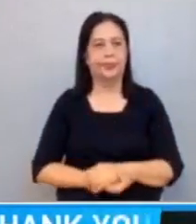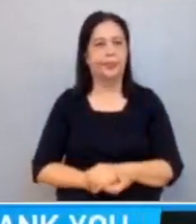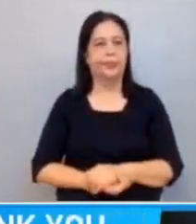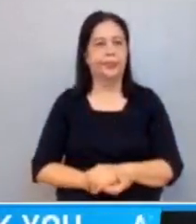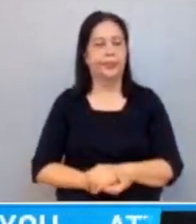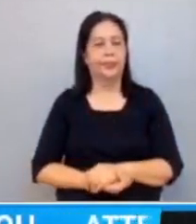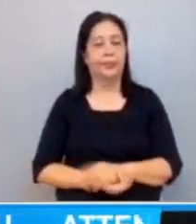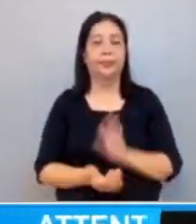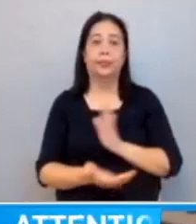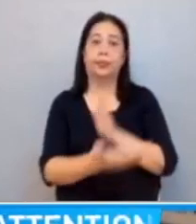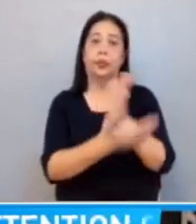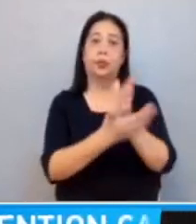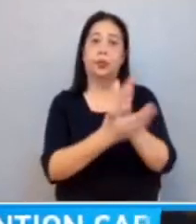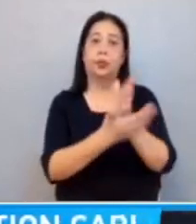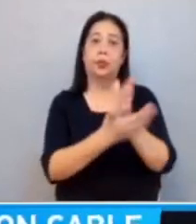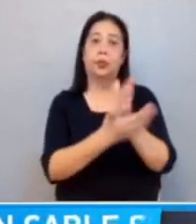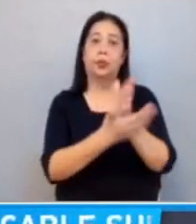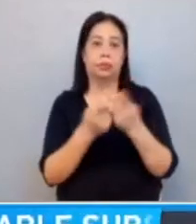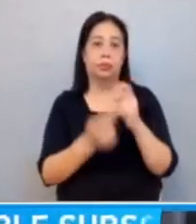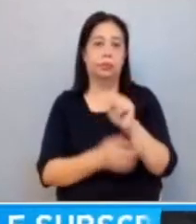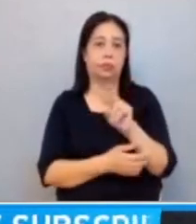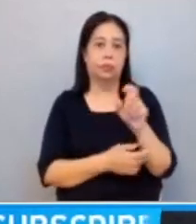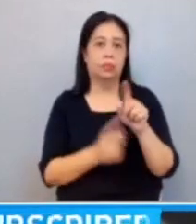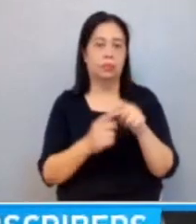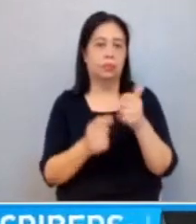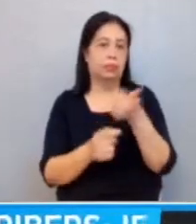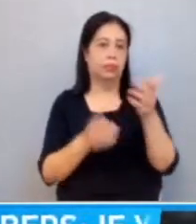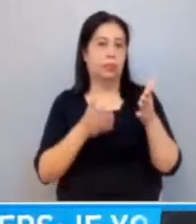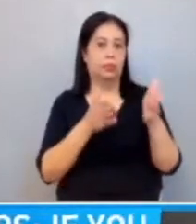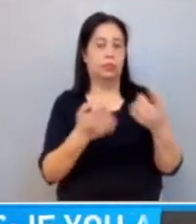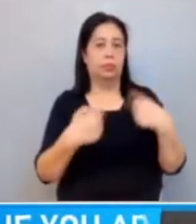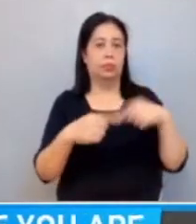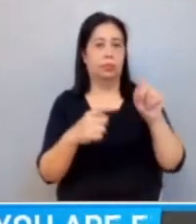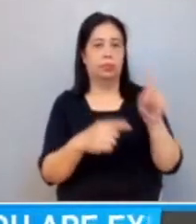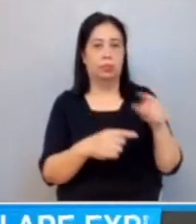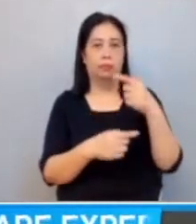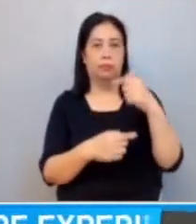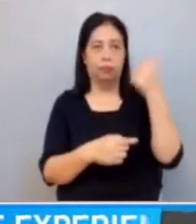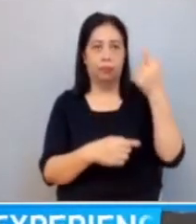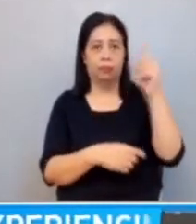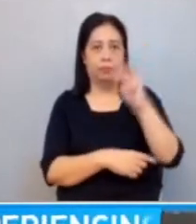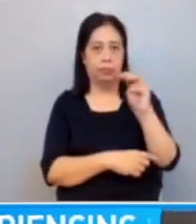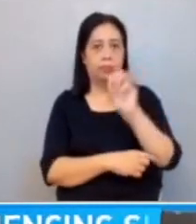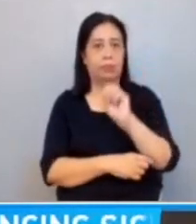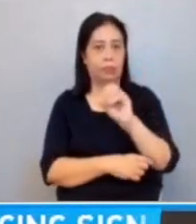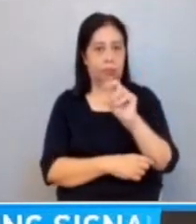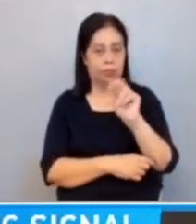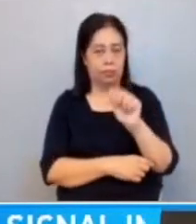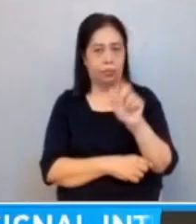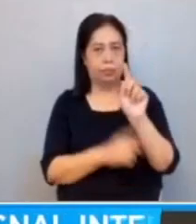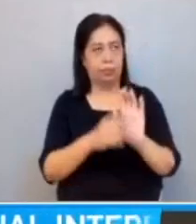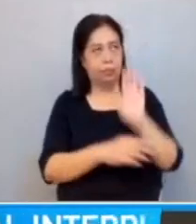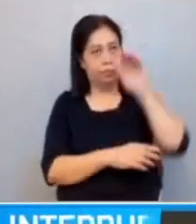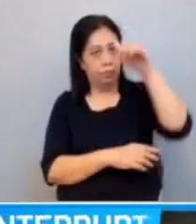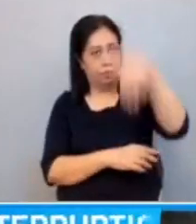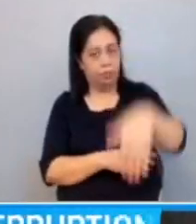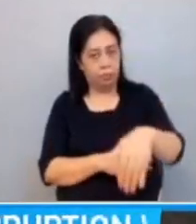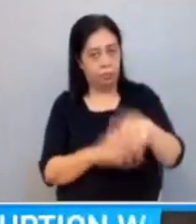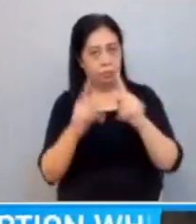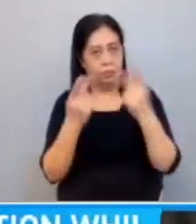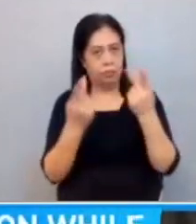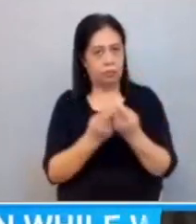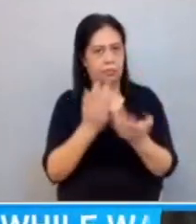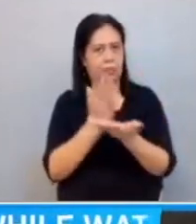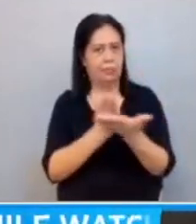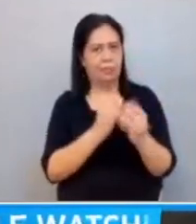Pinuntahan din ang Katipunan Avenue na isa sa mga alternatibong ruta sa araw ng SONA. Sa ilalim ng Katipunan Flyover, naabutan ng ilang jeep na ginawa